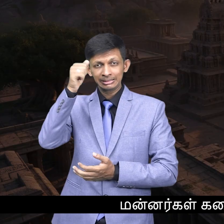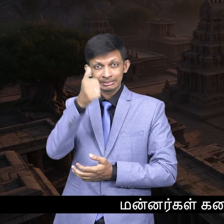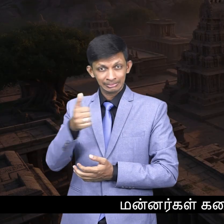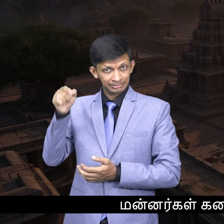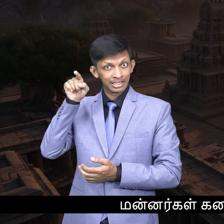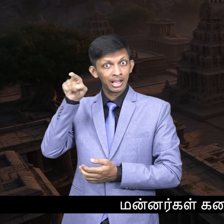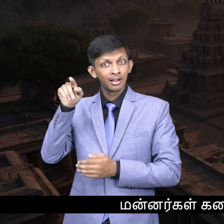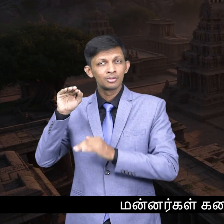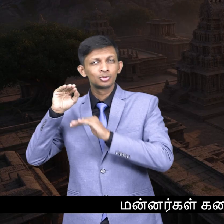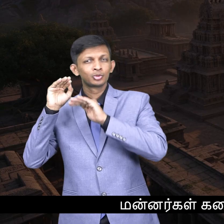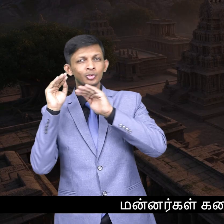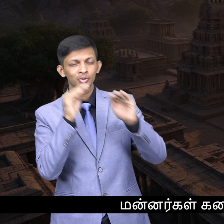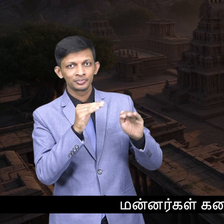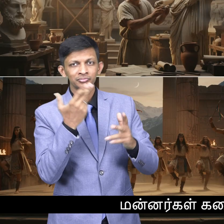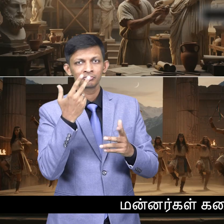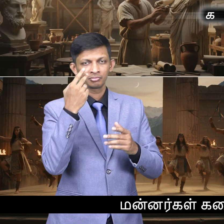மன்னர்கள்